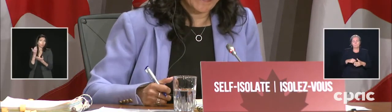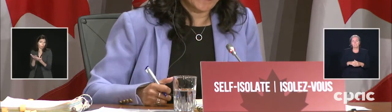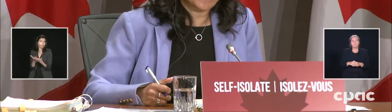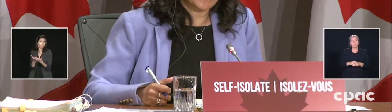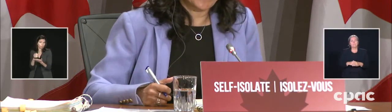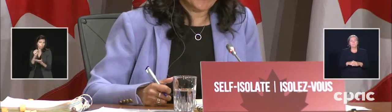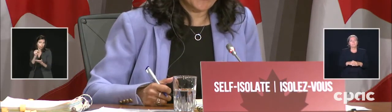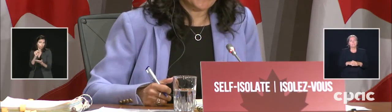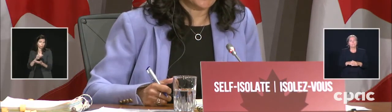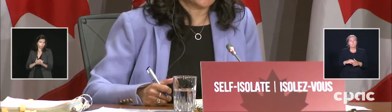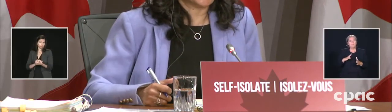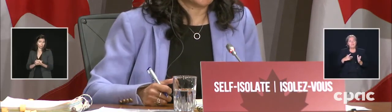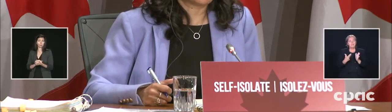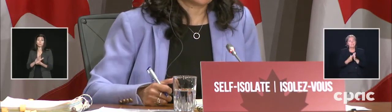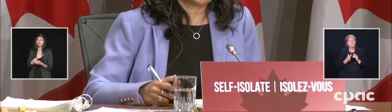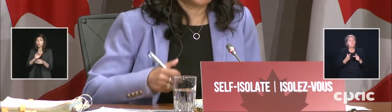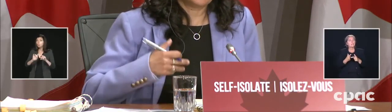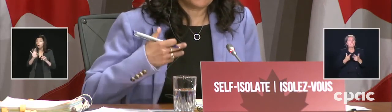inquiète.